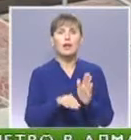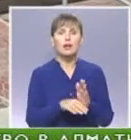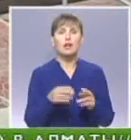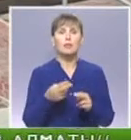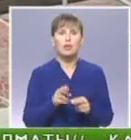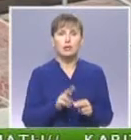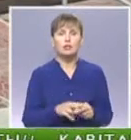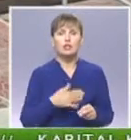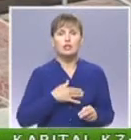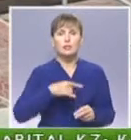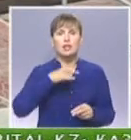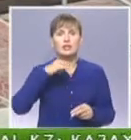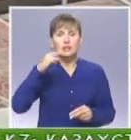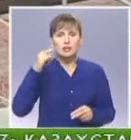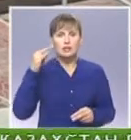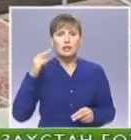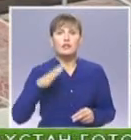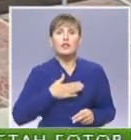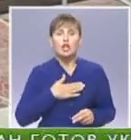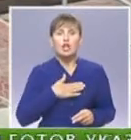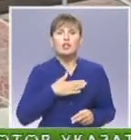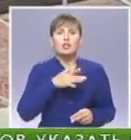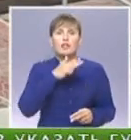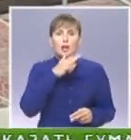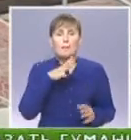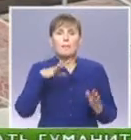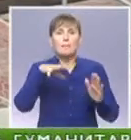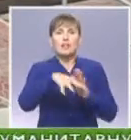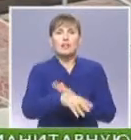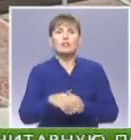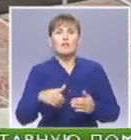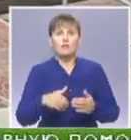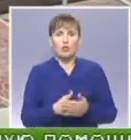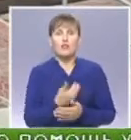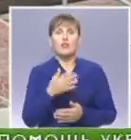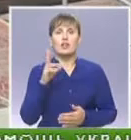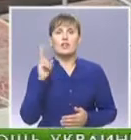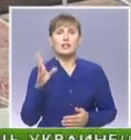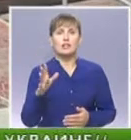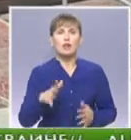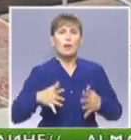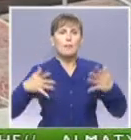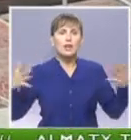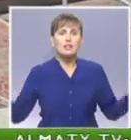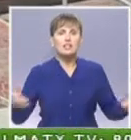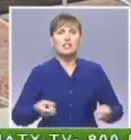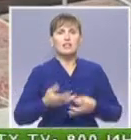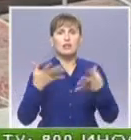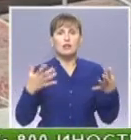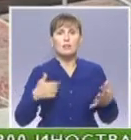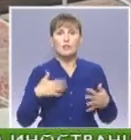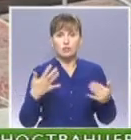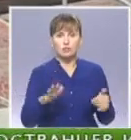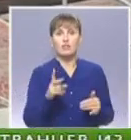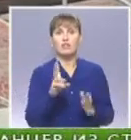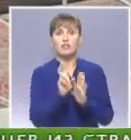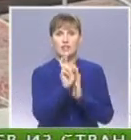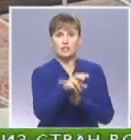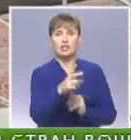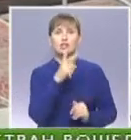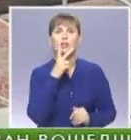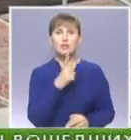простым казахстанцам, в наше время переехать в новые квартиры. Просторные, светлые. Мы уже были сегодня в квартире в